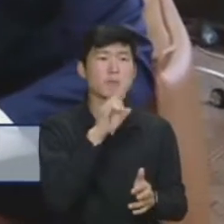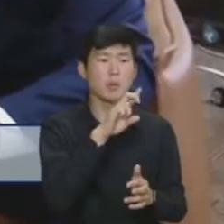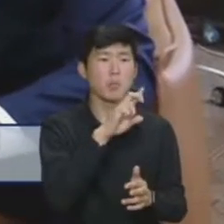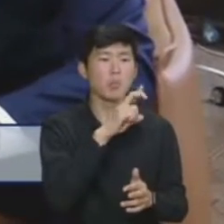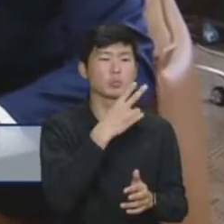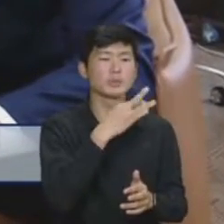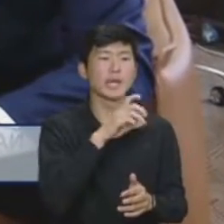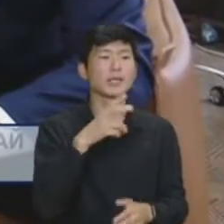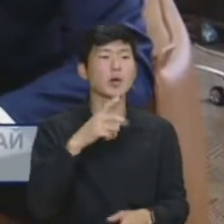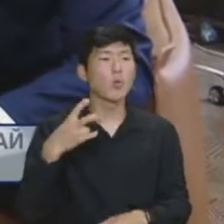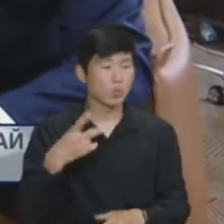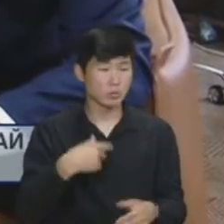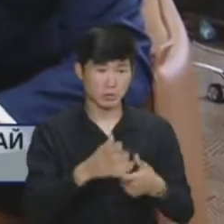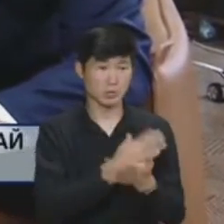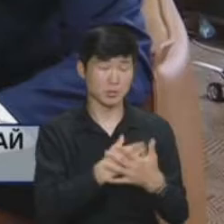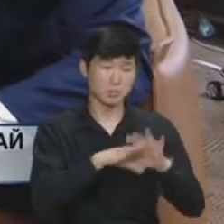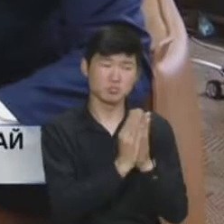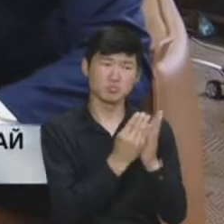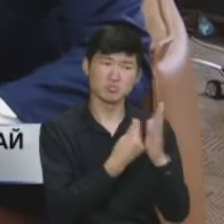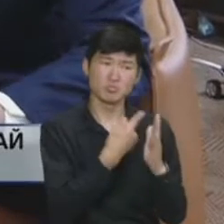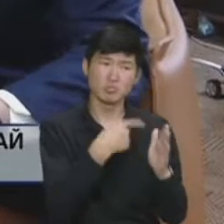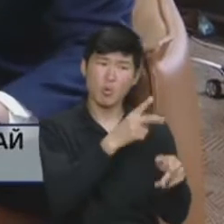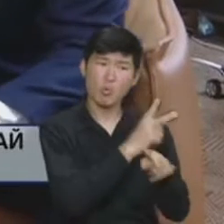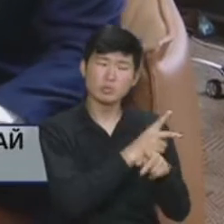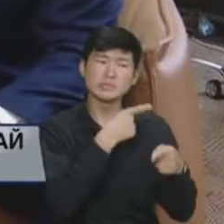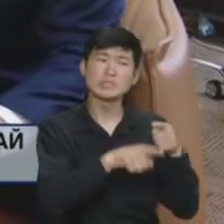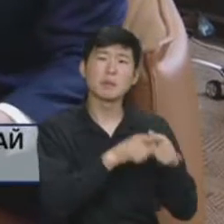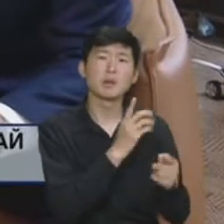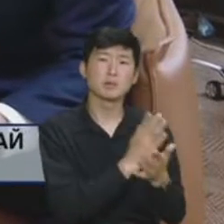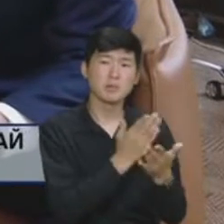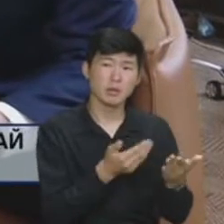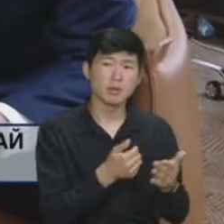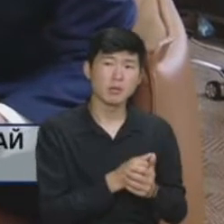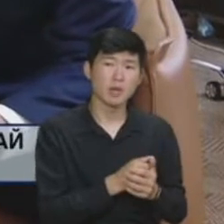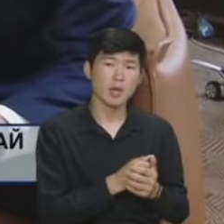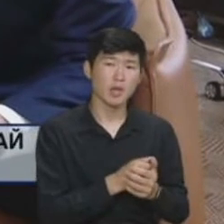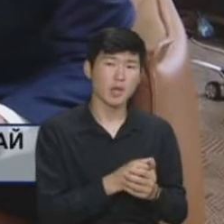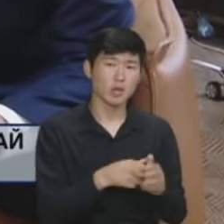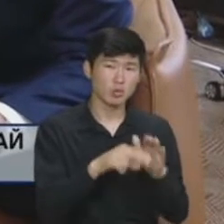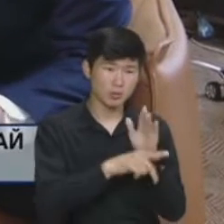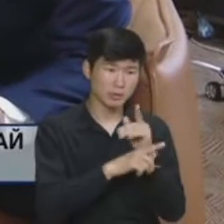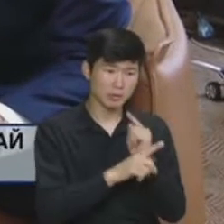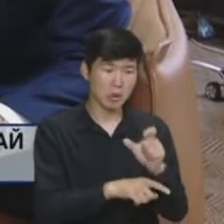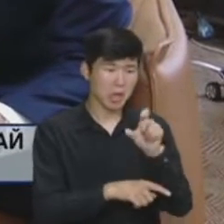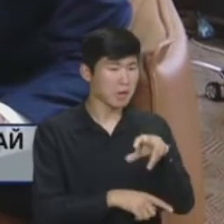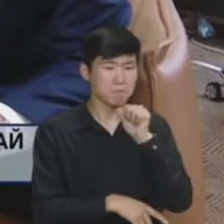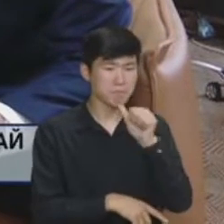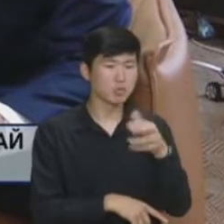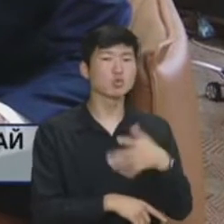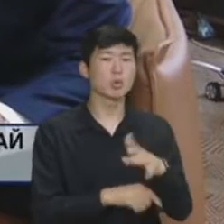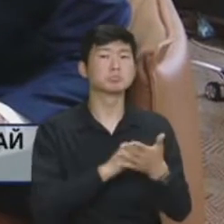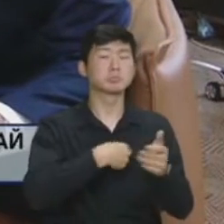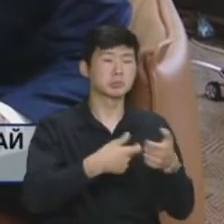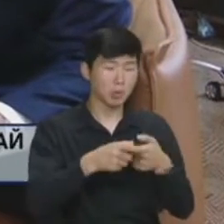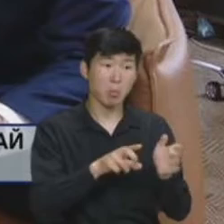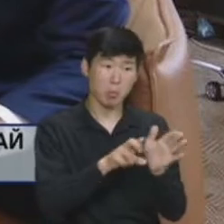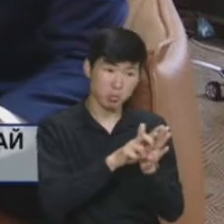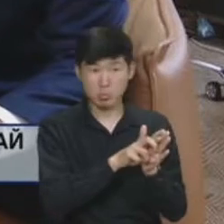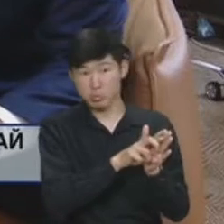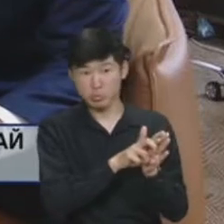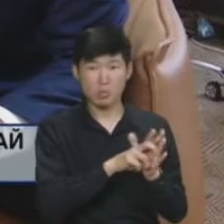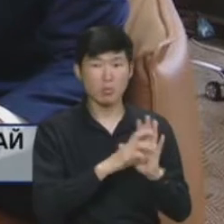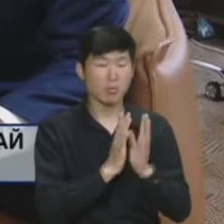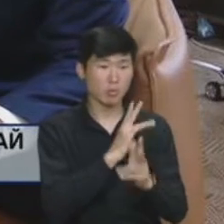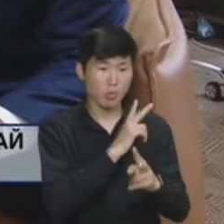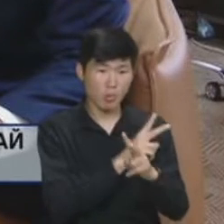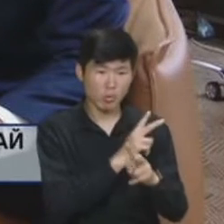оруулж ирээ зараад байдаг шүү тийм ээ. Одоо тэрний жишээ чухам хуулийн дээр ямар байдгийг нөгөө бүртгэдэггүй зүгээр юм биш эрүүл мэндийн бүтээгдэхүүн гэж зарчхаар болдог ч юм уу нэг